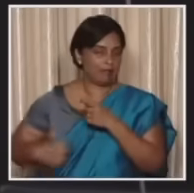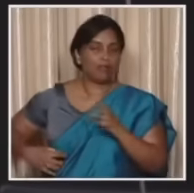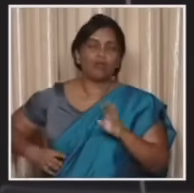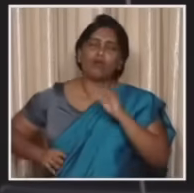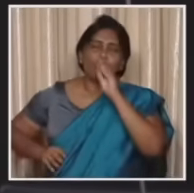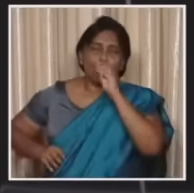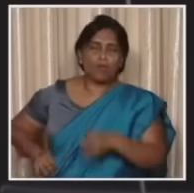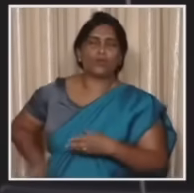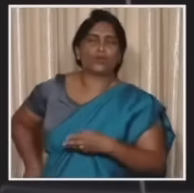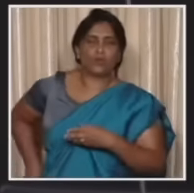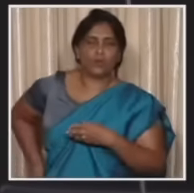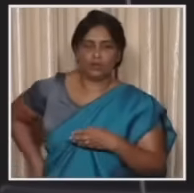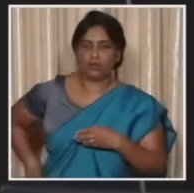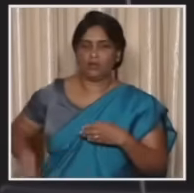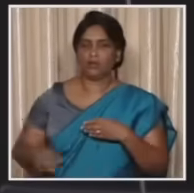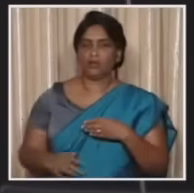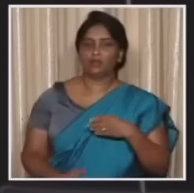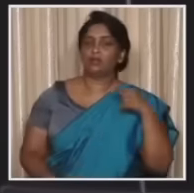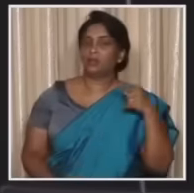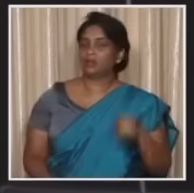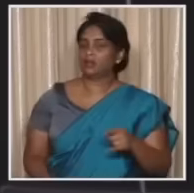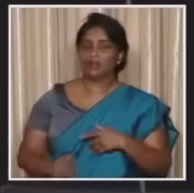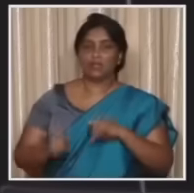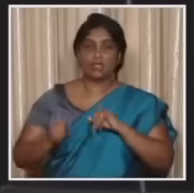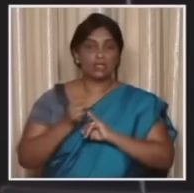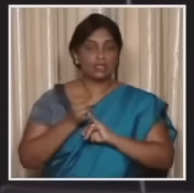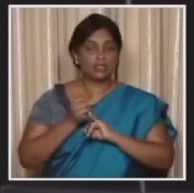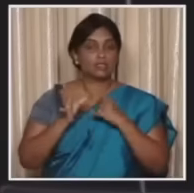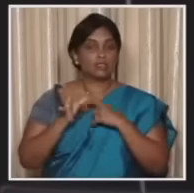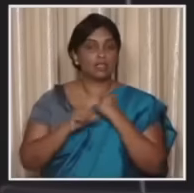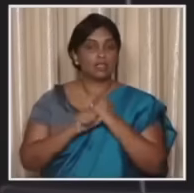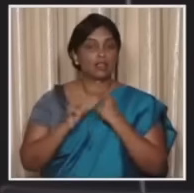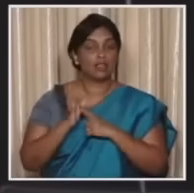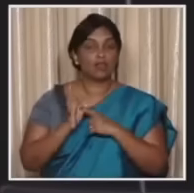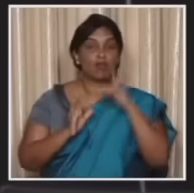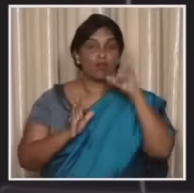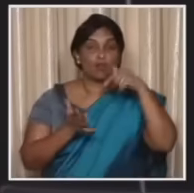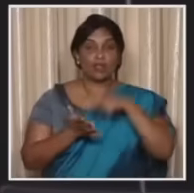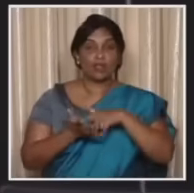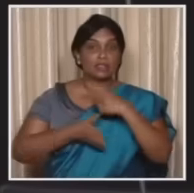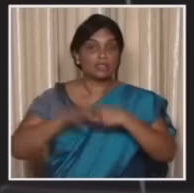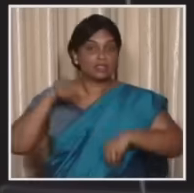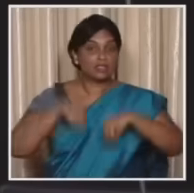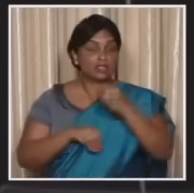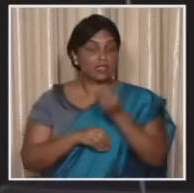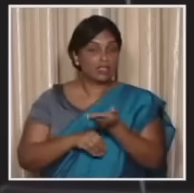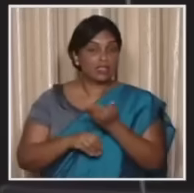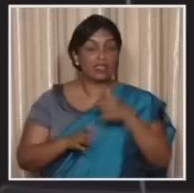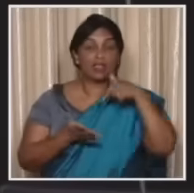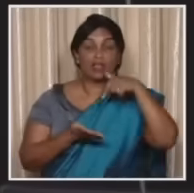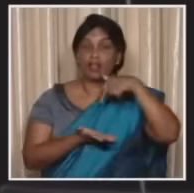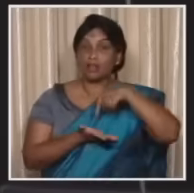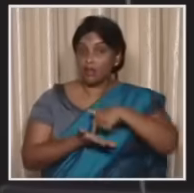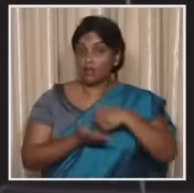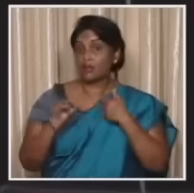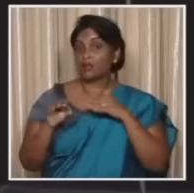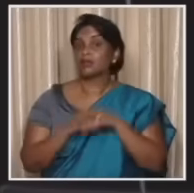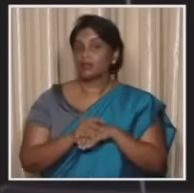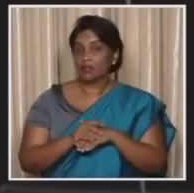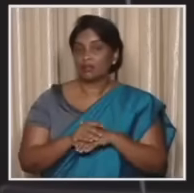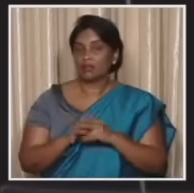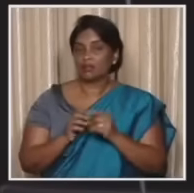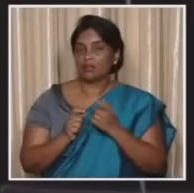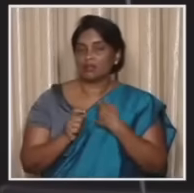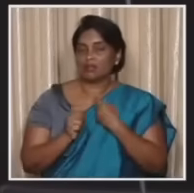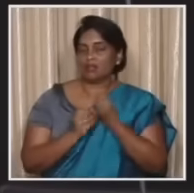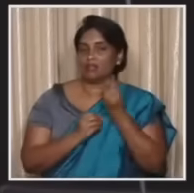බොරුවක්. මේක බොරුවක්. මේක සාගල රත්නායකට කොළඹ නගරෙන් ඡන්ද ඉල්ලන්න නගරය ඇතුළට ඇතුළු වෙන්න දාපු